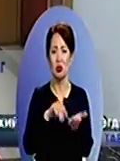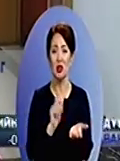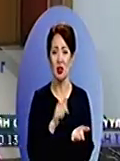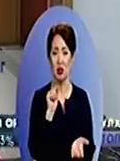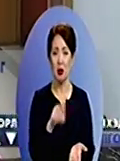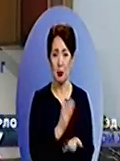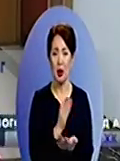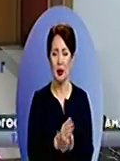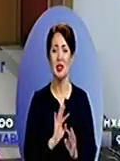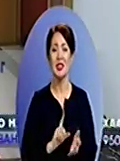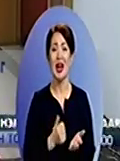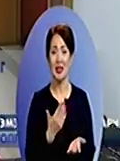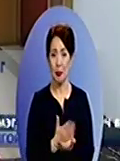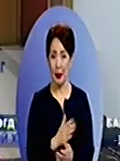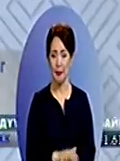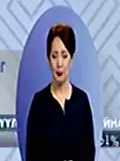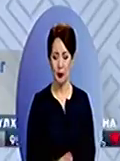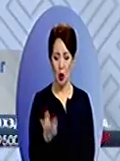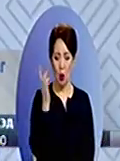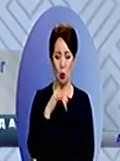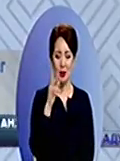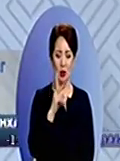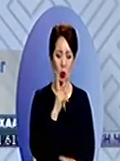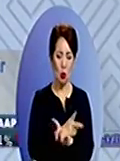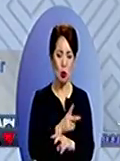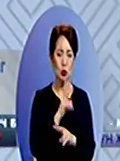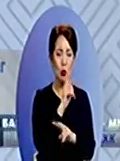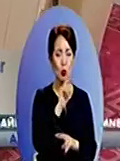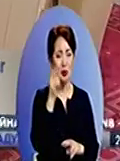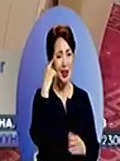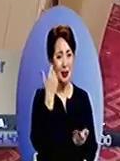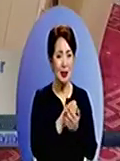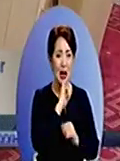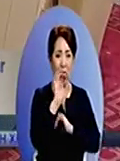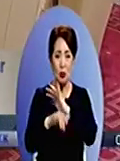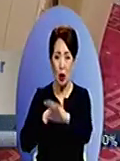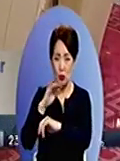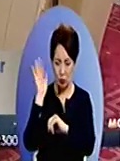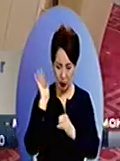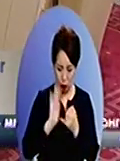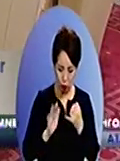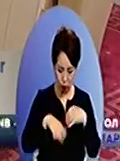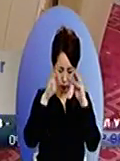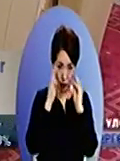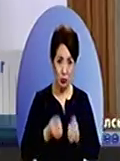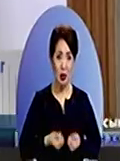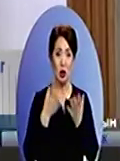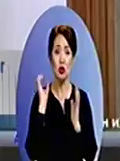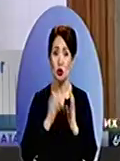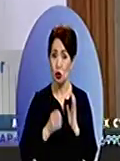За улсын хурл үндсэн хуульд нэмэлт өөрчлөлт оруулахдаа ард нийтийн санал асуулга явуулж байж эцсийн шийдвэрийг гаргах ёстой. За